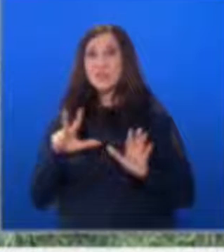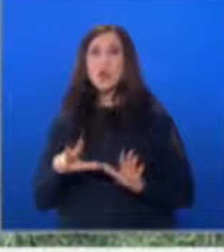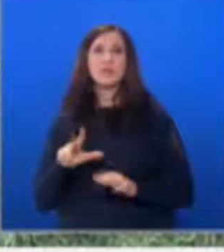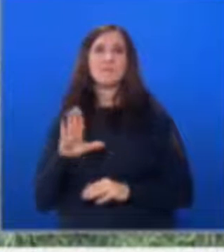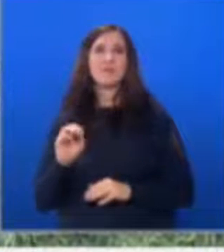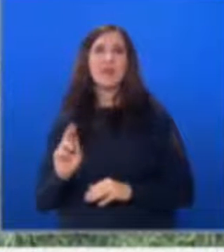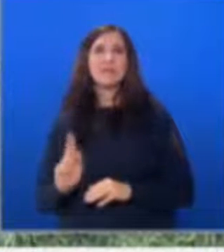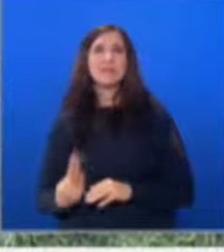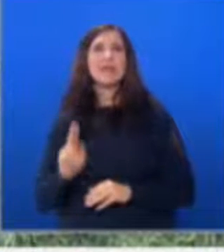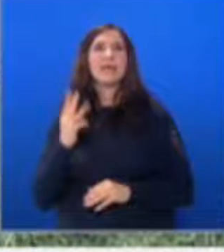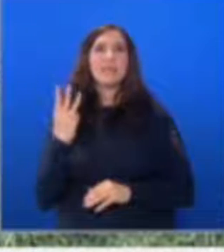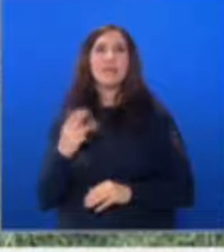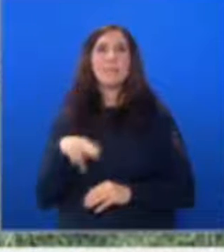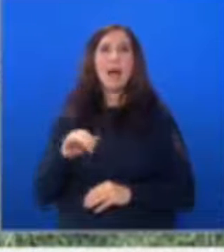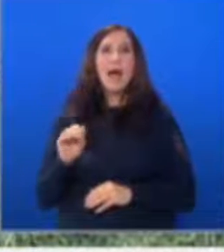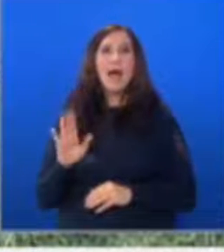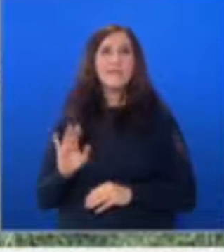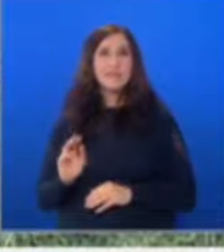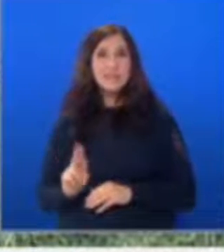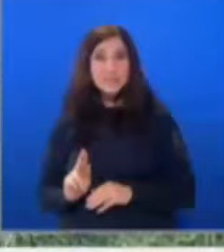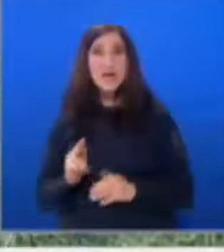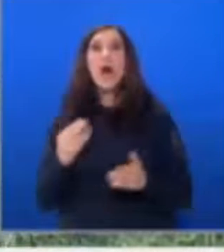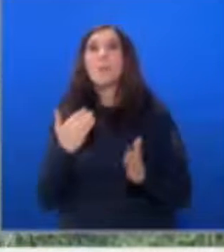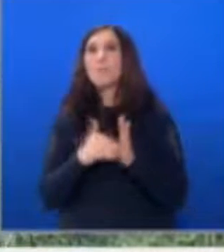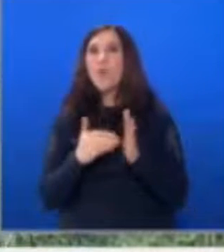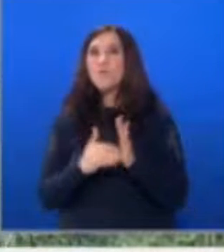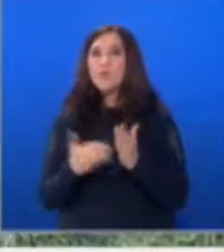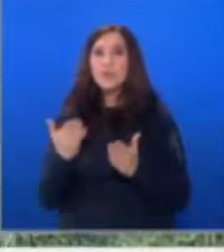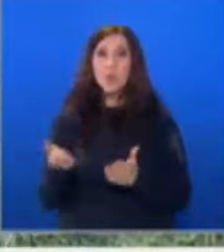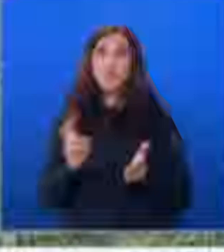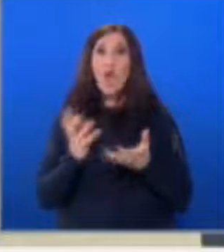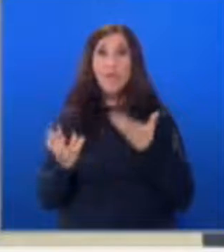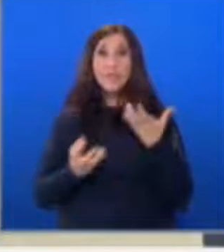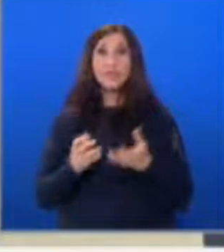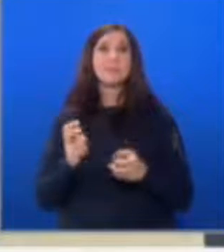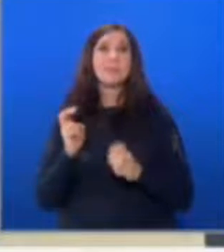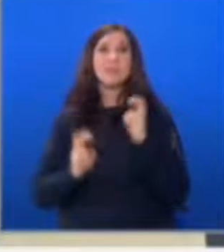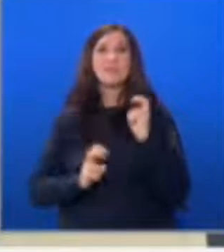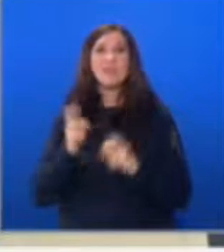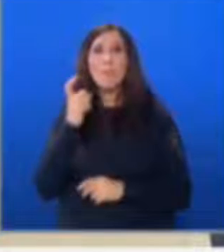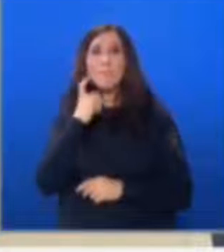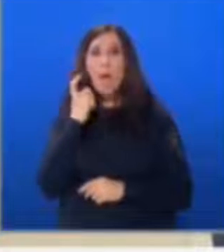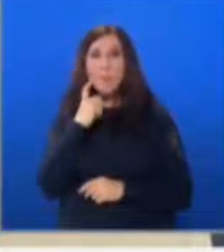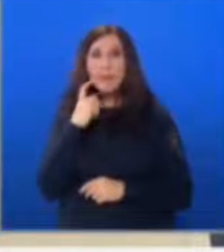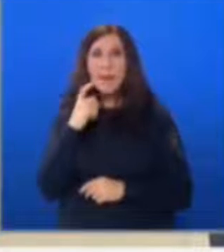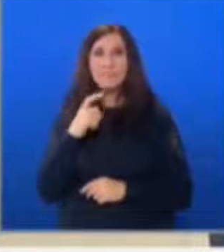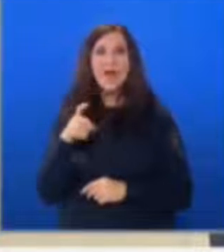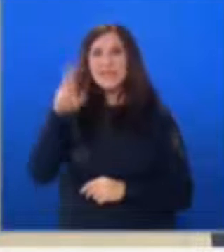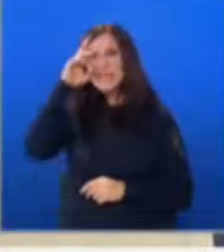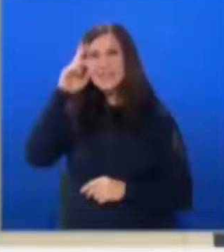ПАВЕЦа. Половината от енергията на дружеството обаче се произвежда от каскадата Белмекен Сестримо Чаира. Тази успешна рехабилитация ще